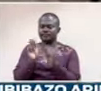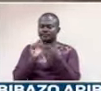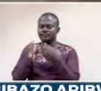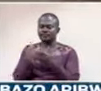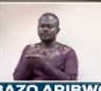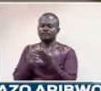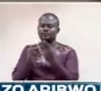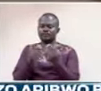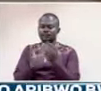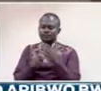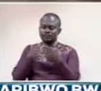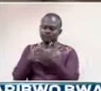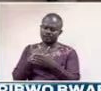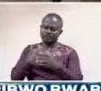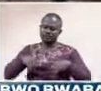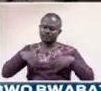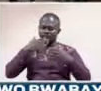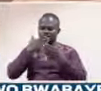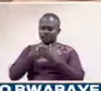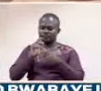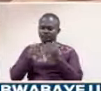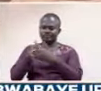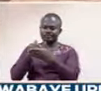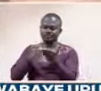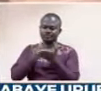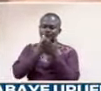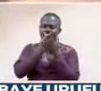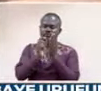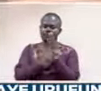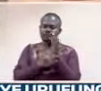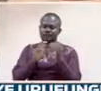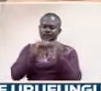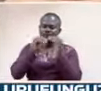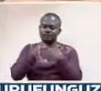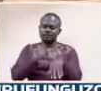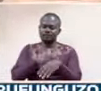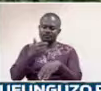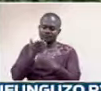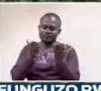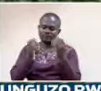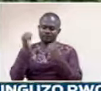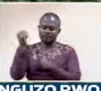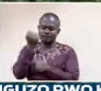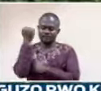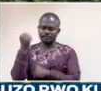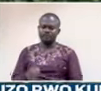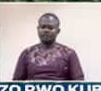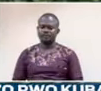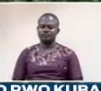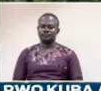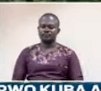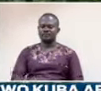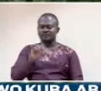mu gukemura ibibazo bibangamiye imibereho y'abatuye aka karere aribyo byafashije akarere ayoboye kuza kuri uyu mwanya mu mihigo. Ikindi navuga gikomeye